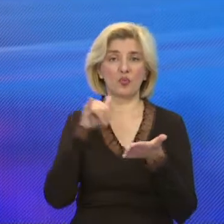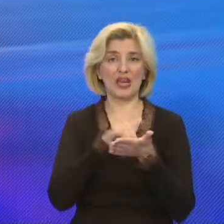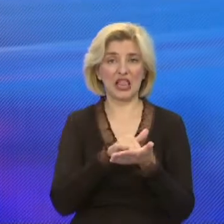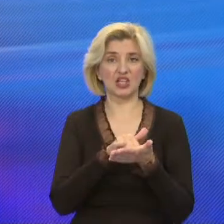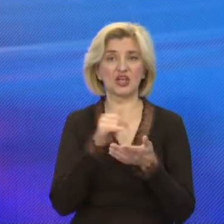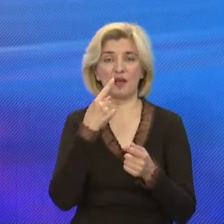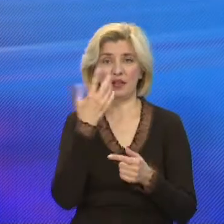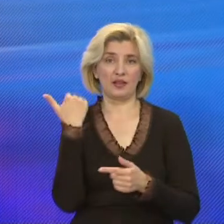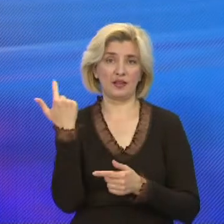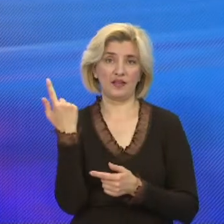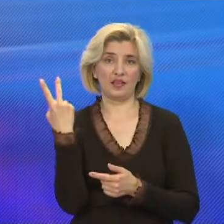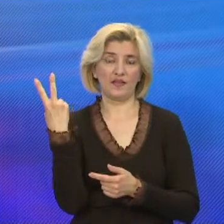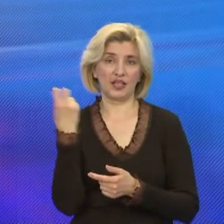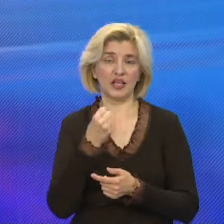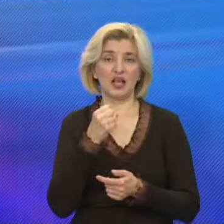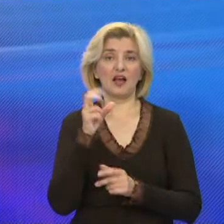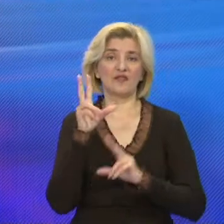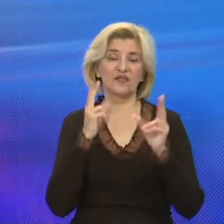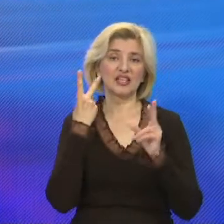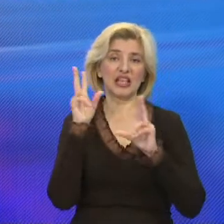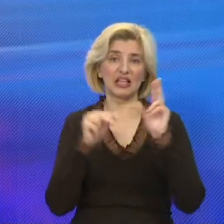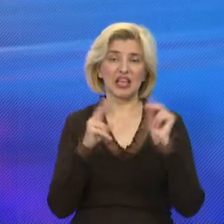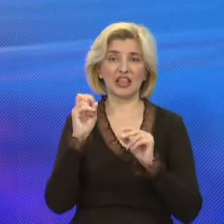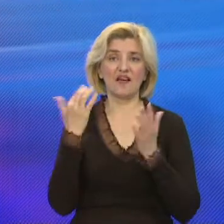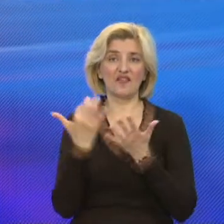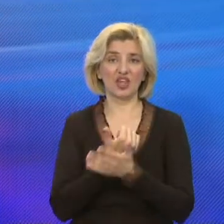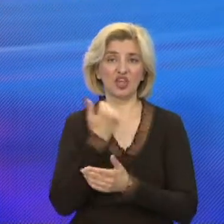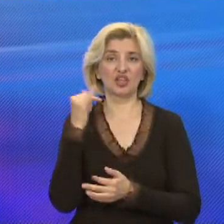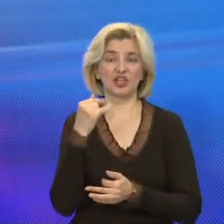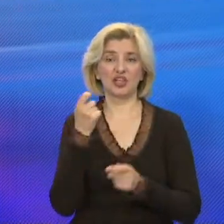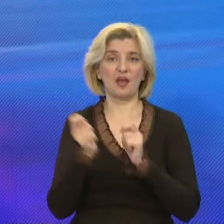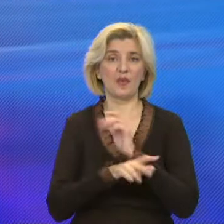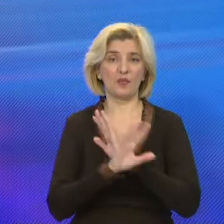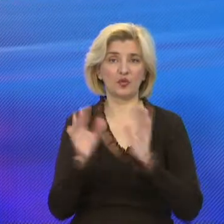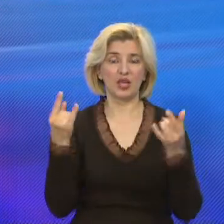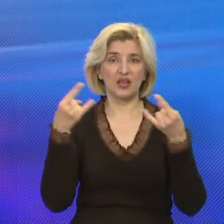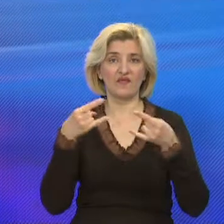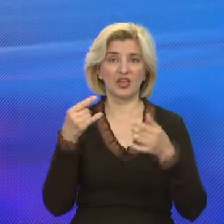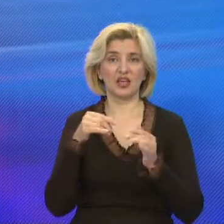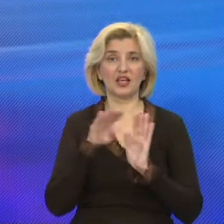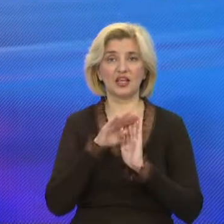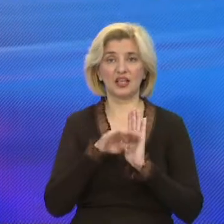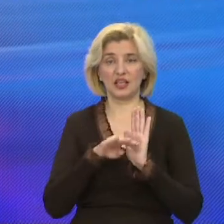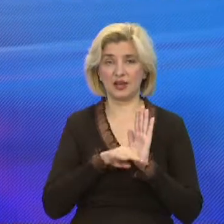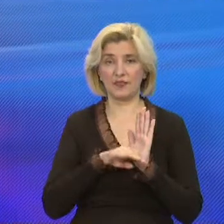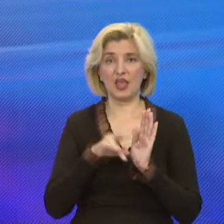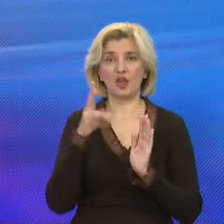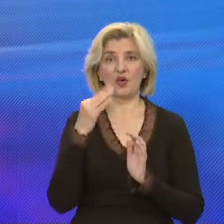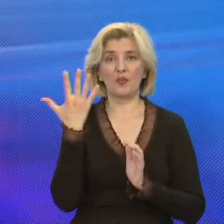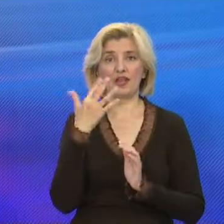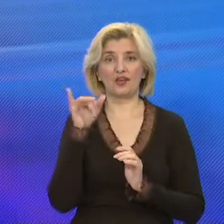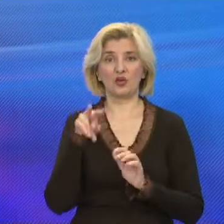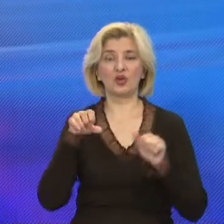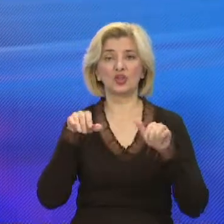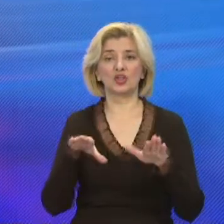назад. Елена всегда надеялась на выигрыш и старалась не пропускать эфиры игры, но именно 5 июля победительница решила отдохнуть на